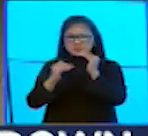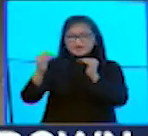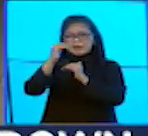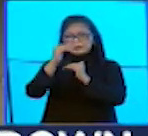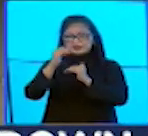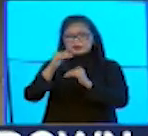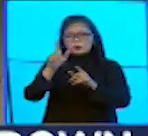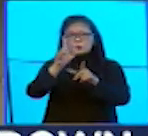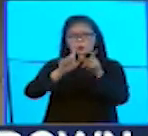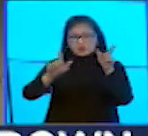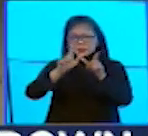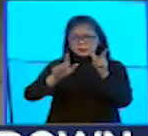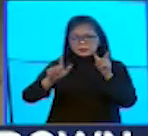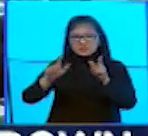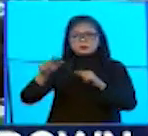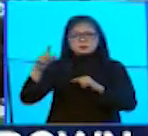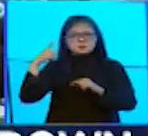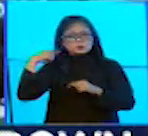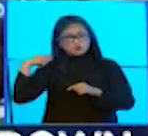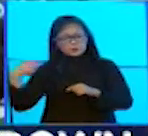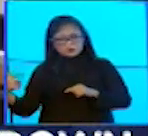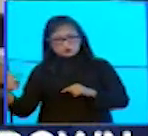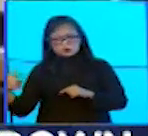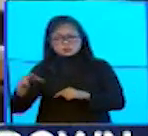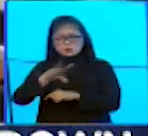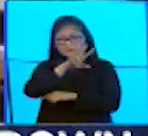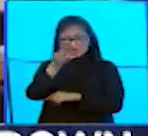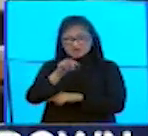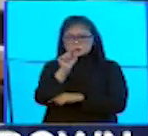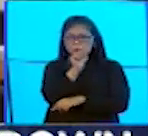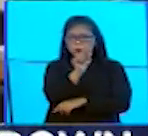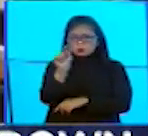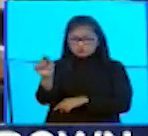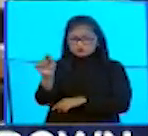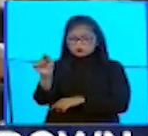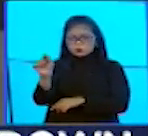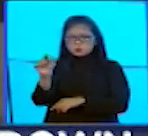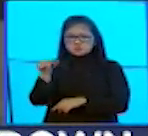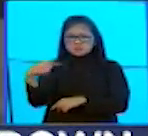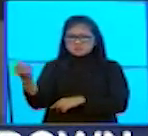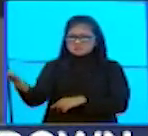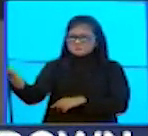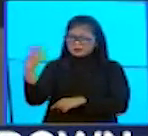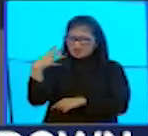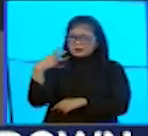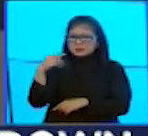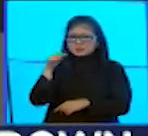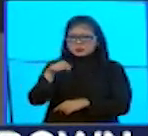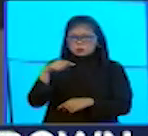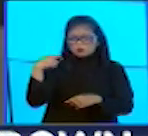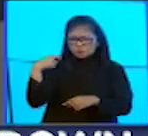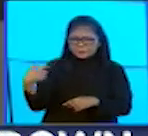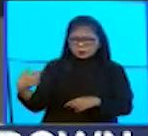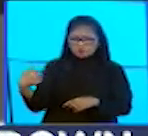Wakil Gubernur Jawa Barat, UU Ruzanul Ulum. Menanggapi usulan dari berbagai pihak ini, Gubernur Ridwan Kamil masih